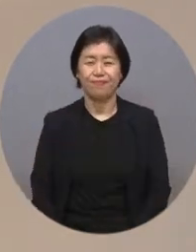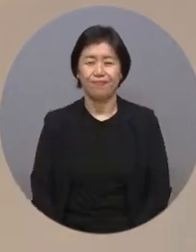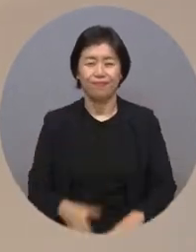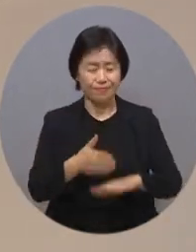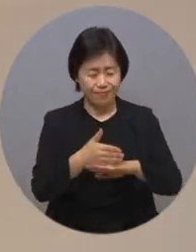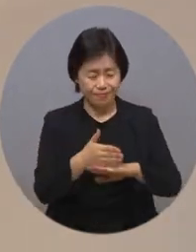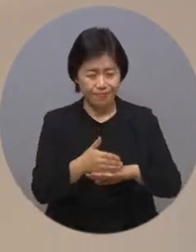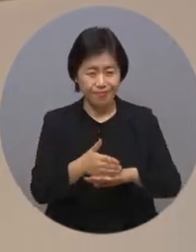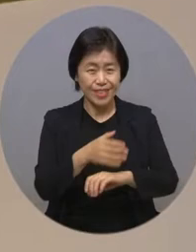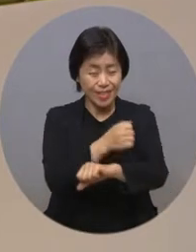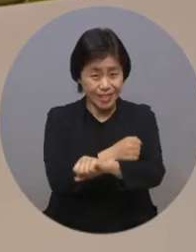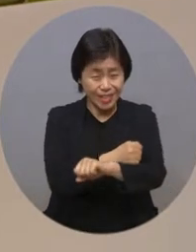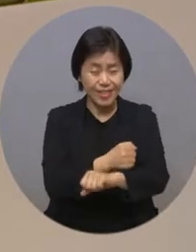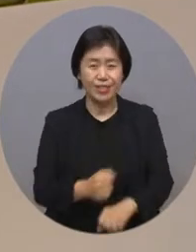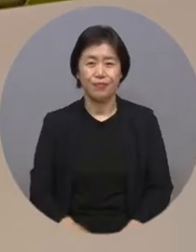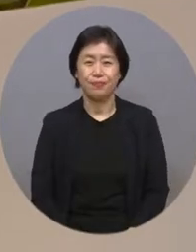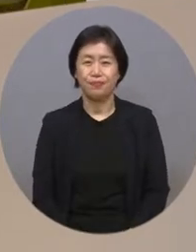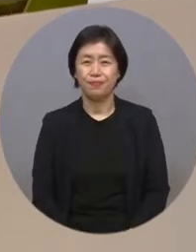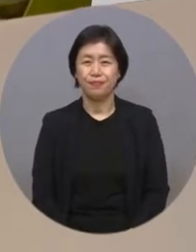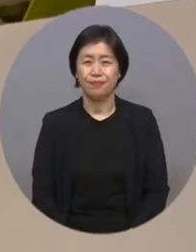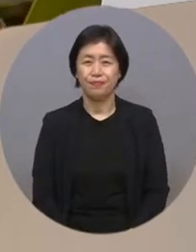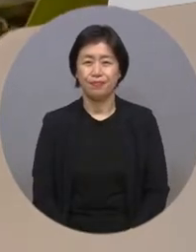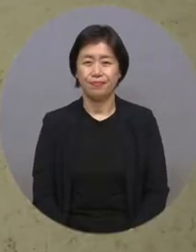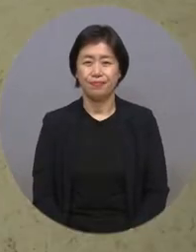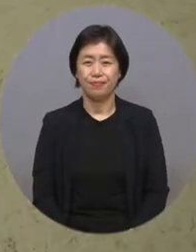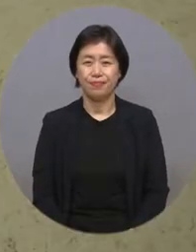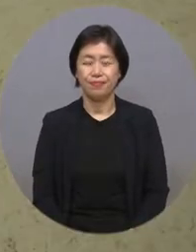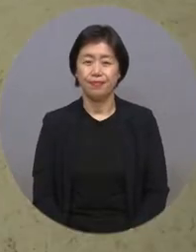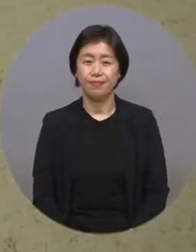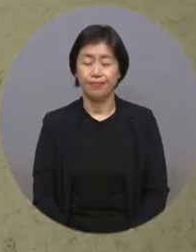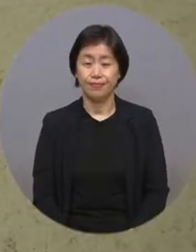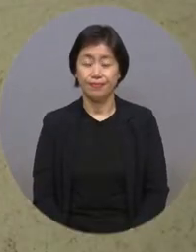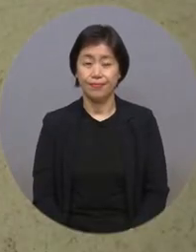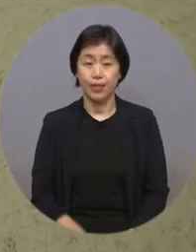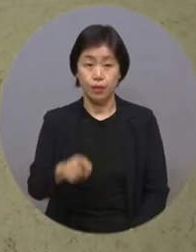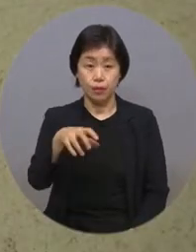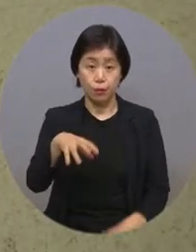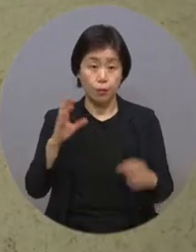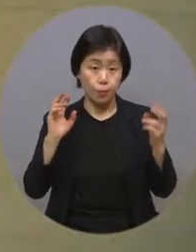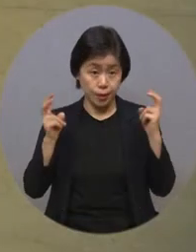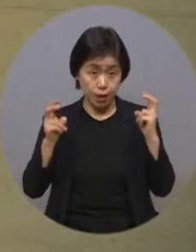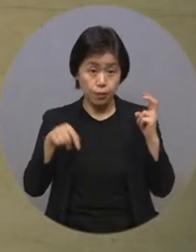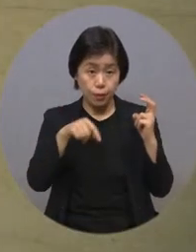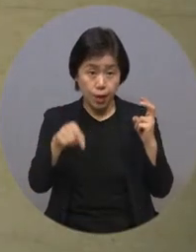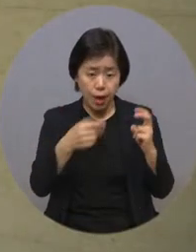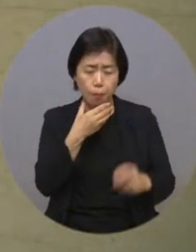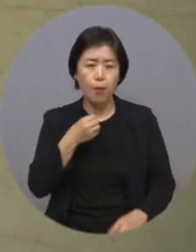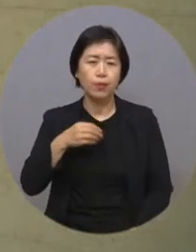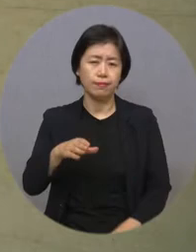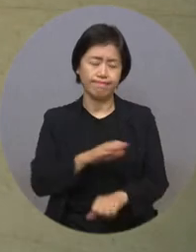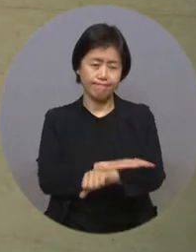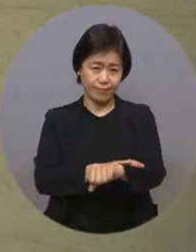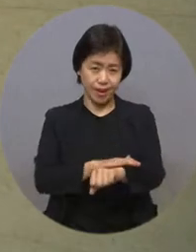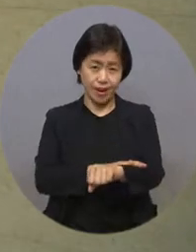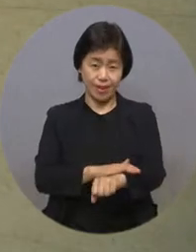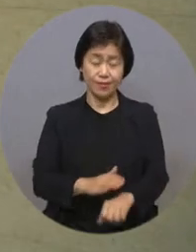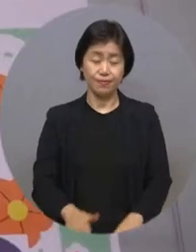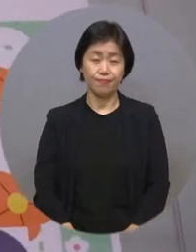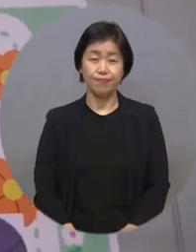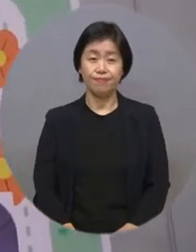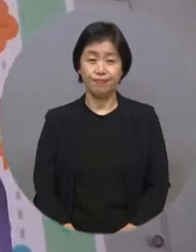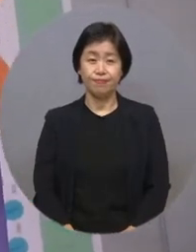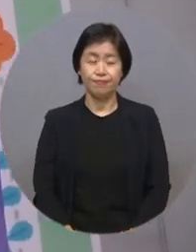네, 감사합니다. 수고하세요. 네. 캐논코리아 주식회사는 복지도 아주 잘 되어